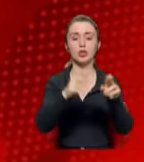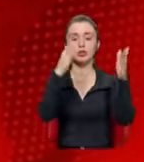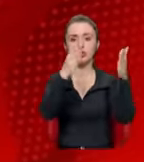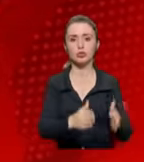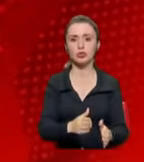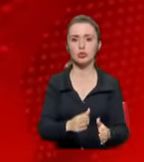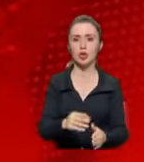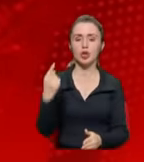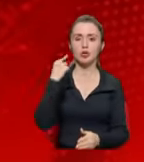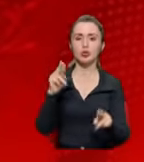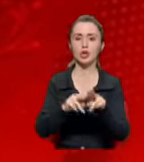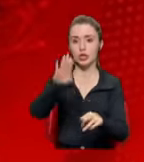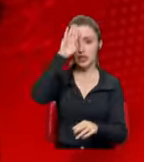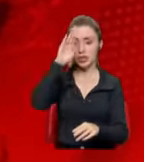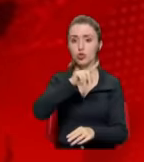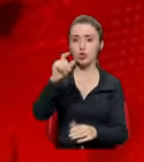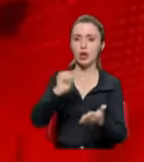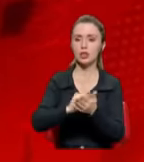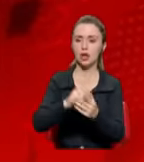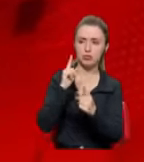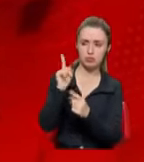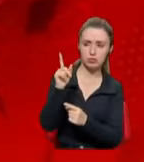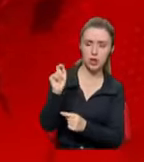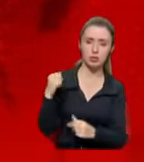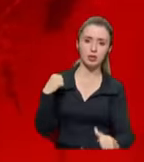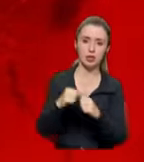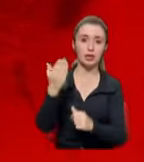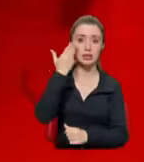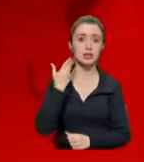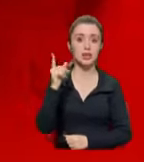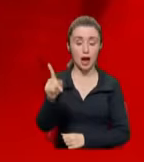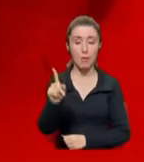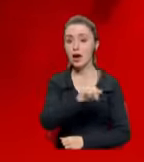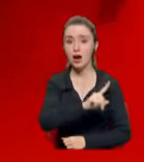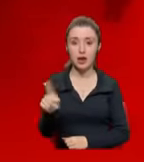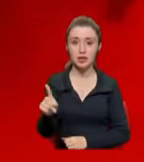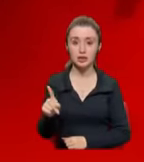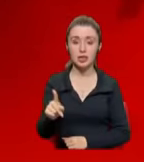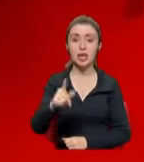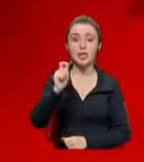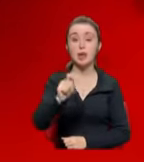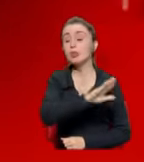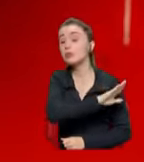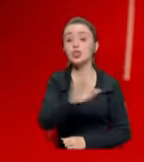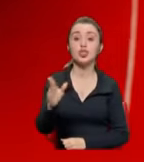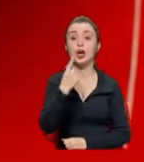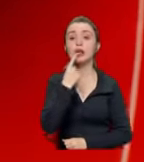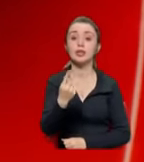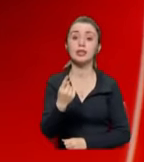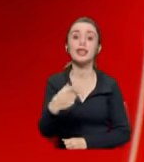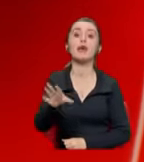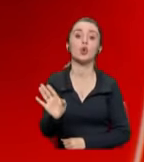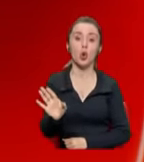azarladı kanal İstanbul'u soran gazetecileri izlediniz yeniden ama hayır yapılmayacak da